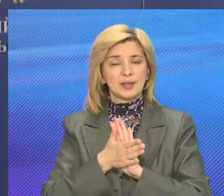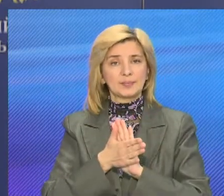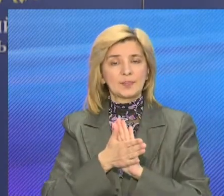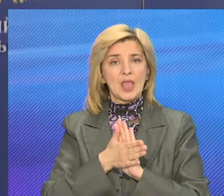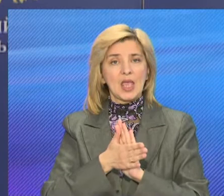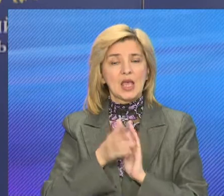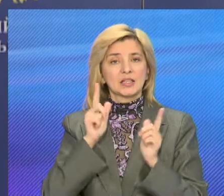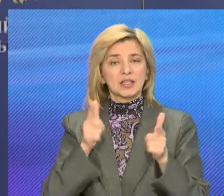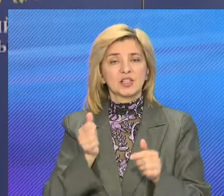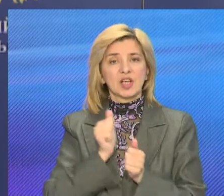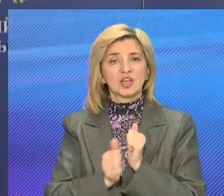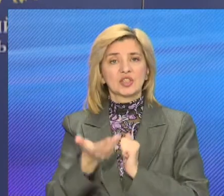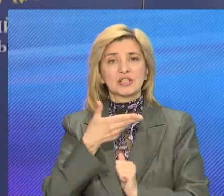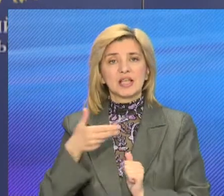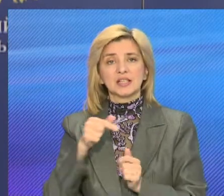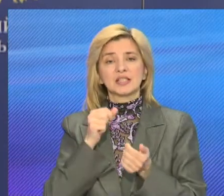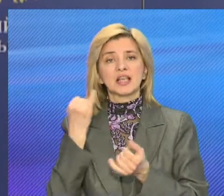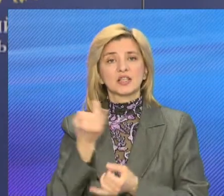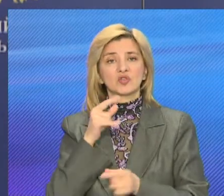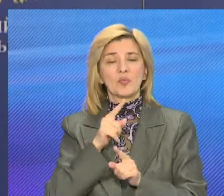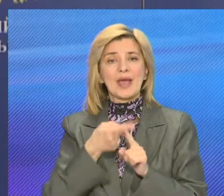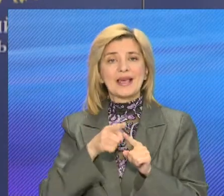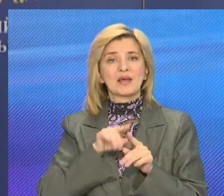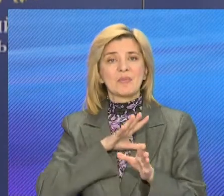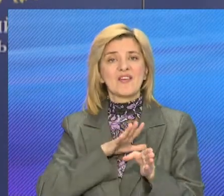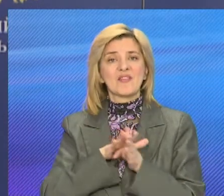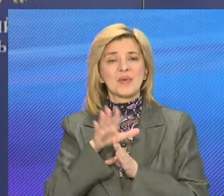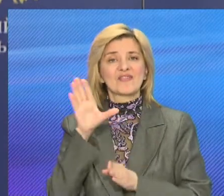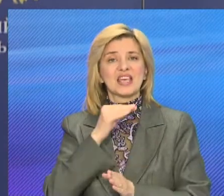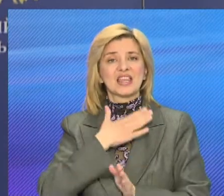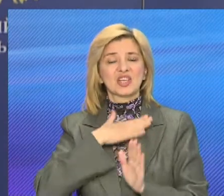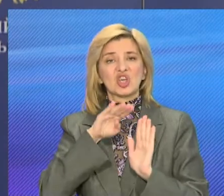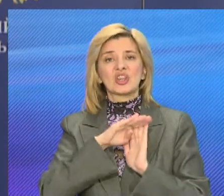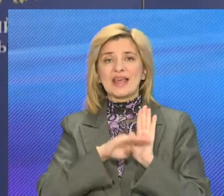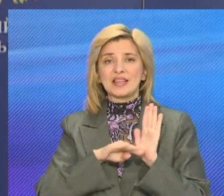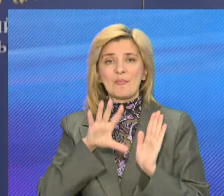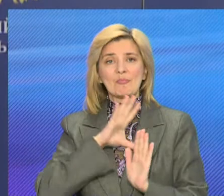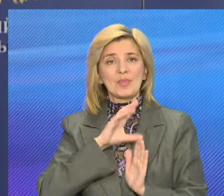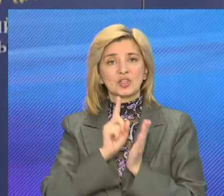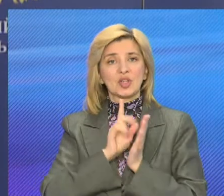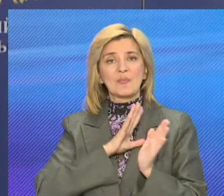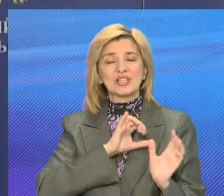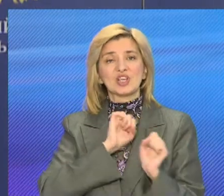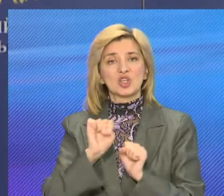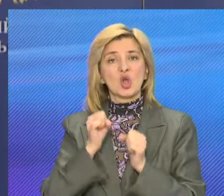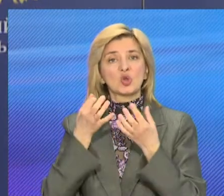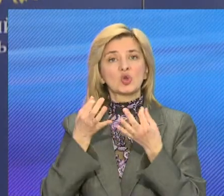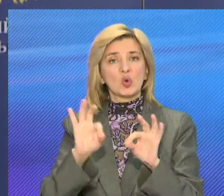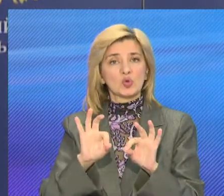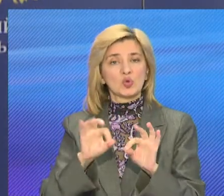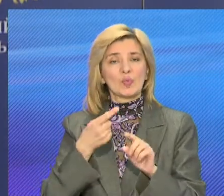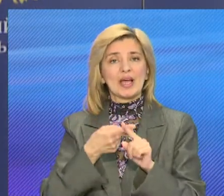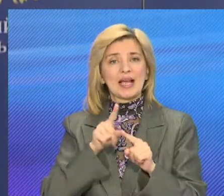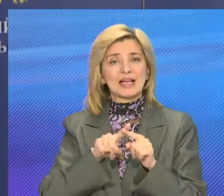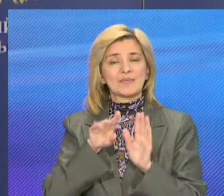Согласитесь, каждый из нас заинтересован в том, чтобы это было выполнено. Все наши данные должны быть защищены. То есть доступ к этим данным